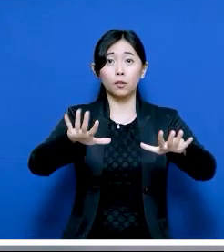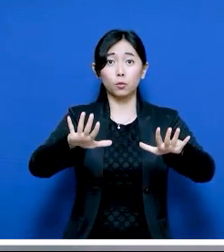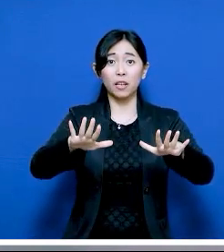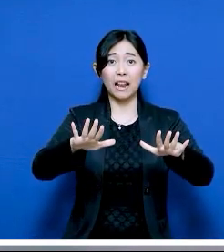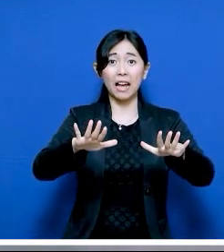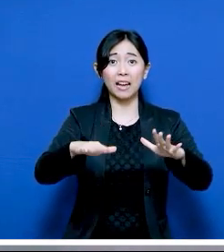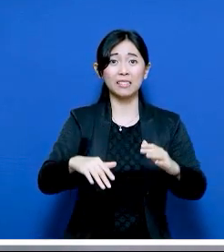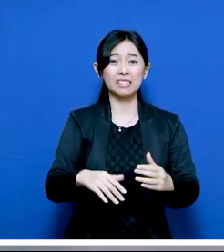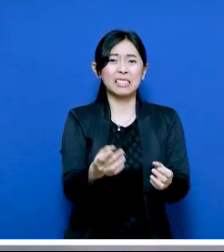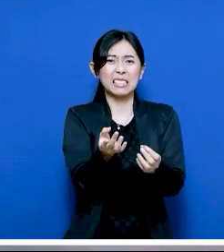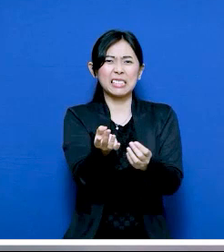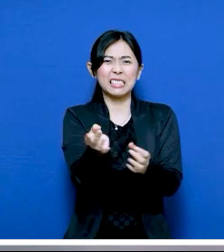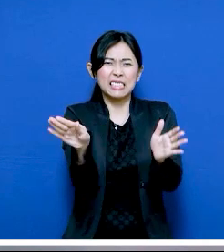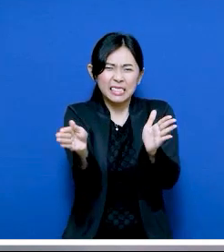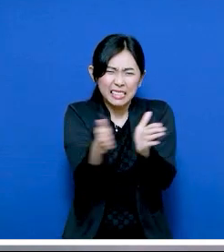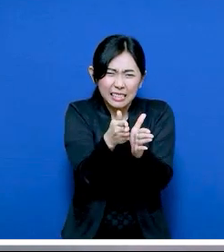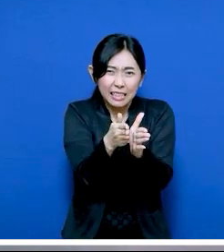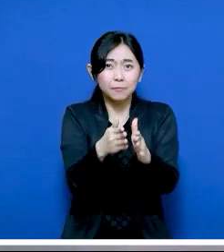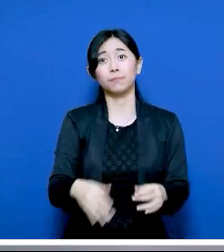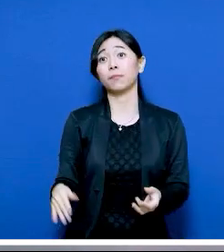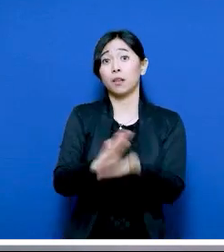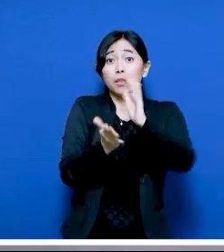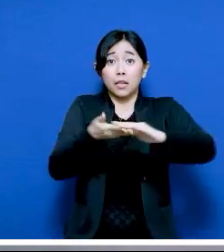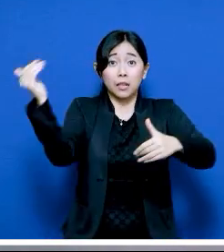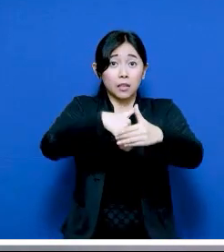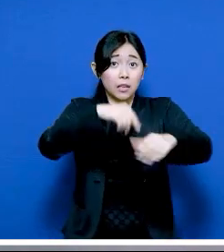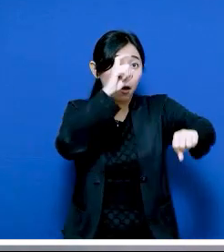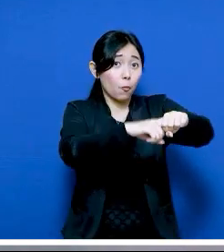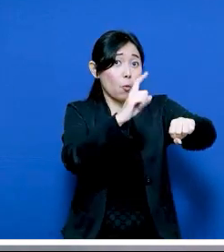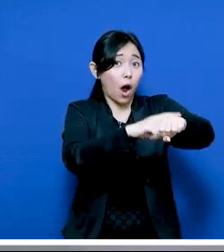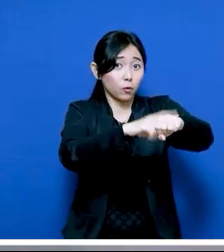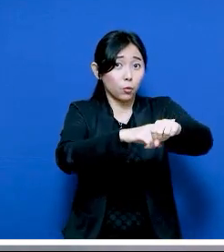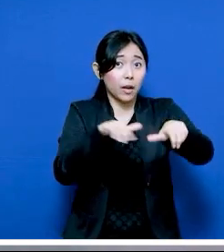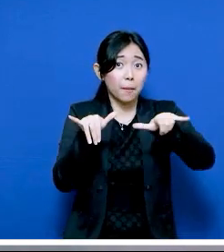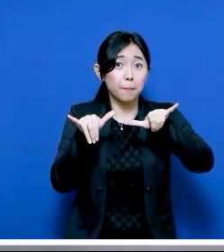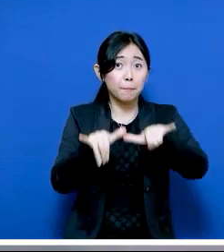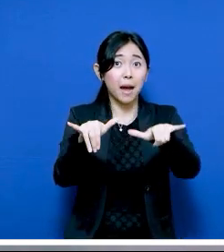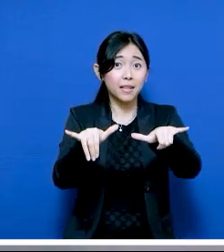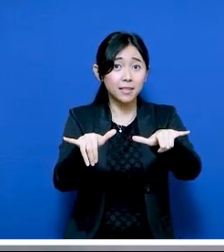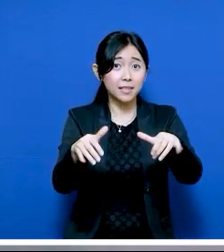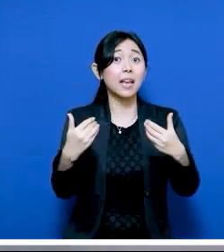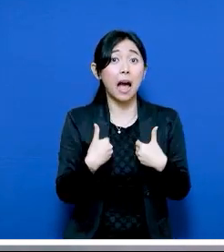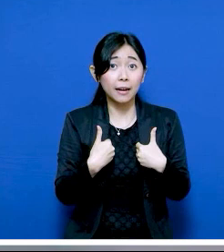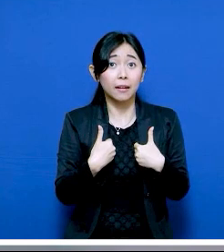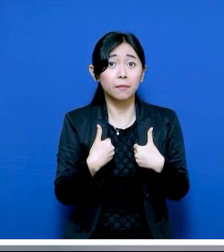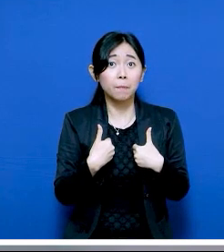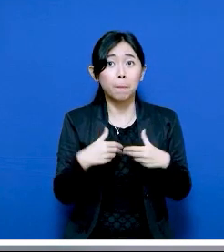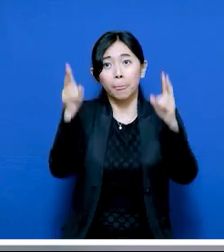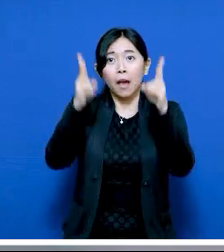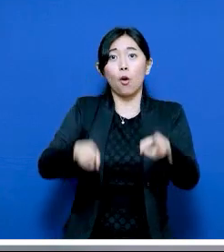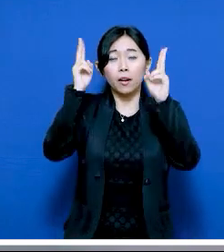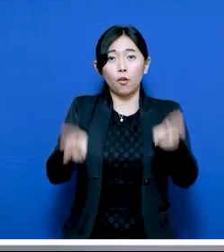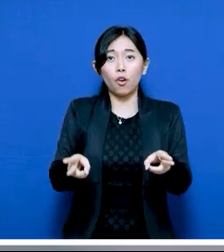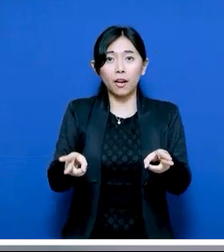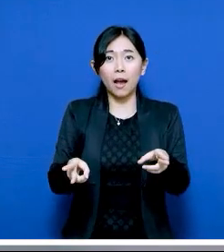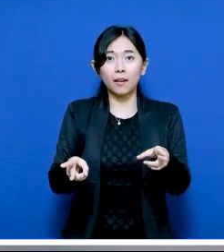singkat. Karena itu, dalam waktu yang masih sisa ini,